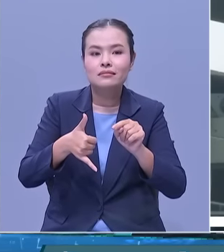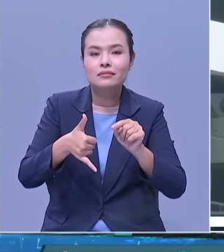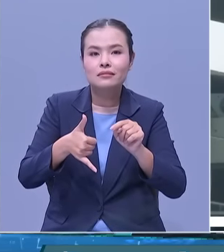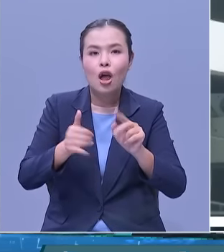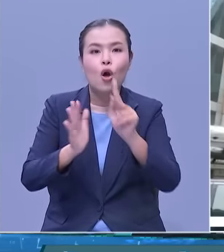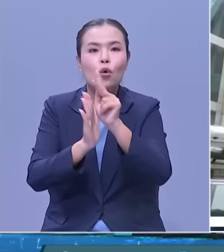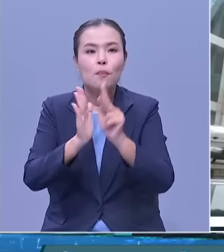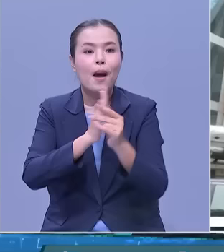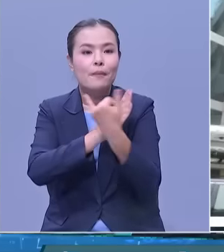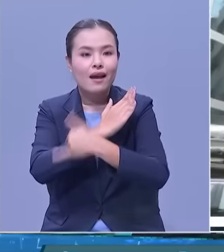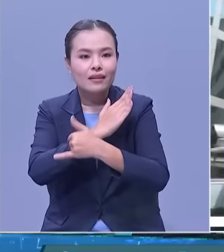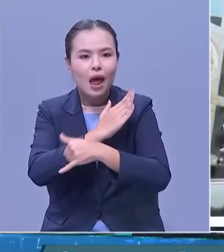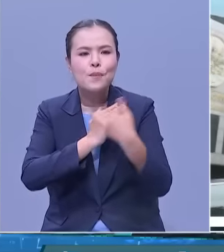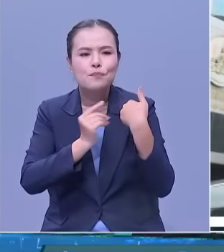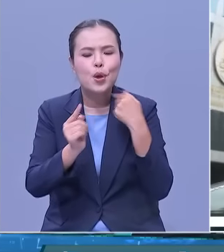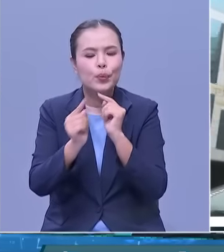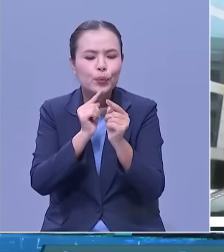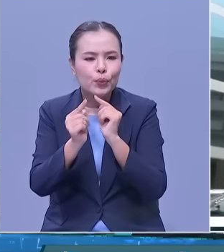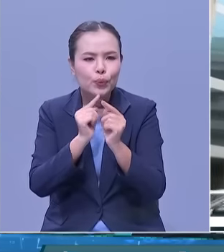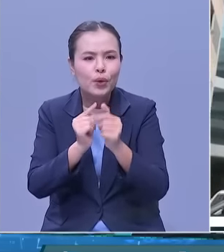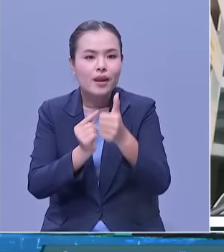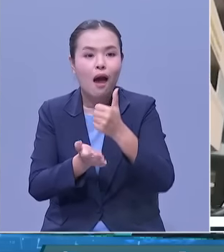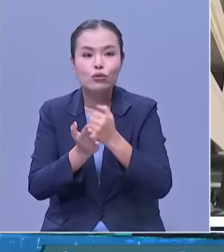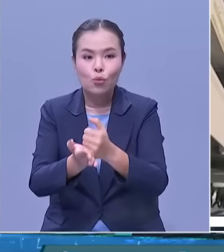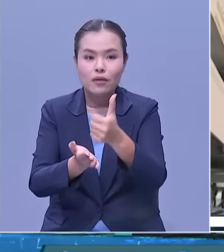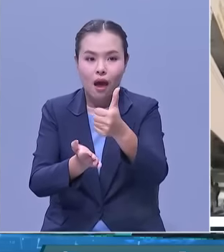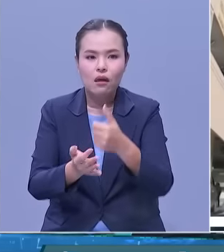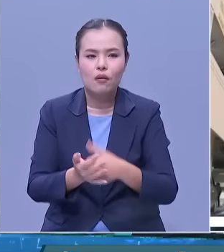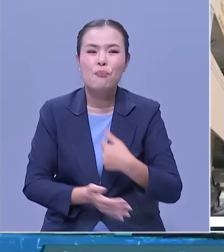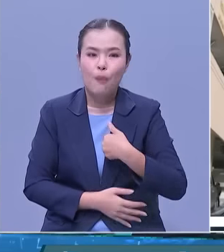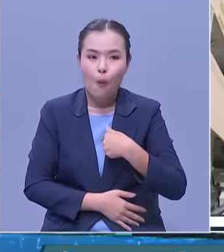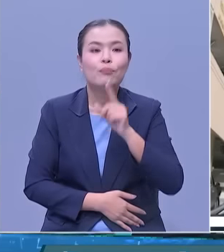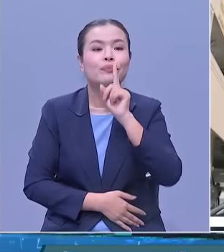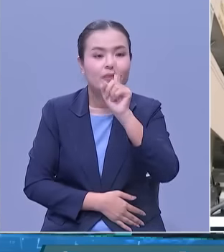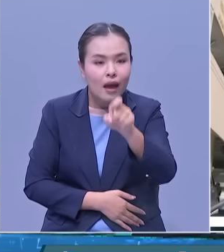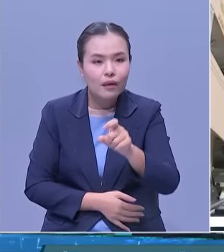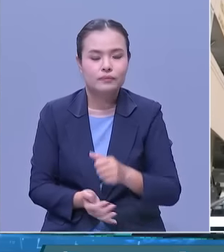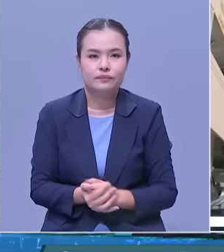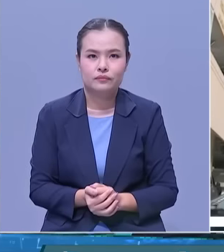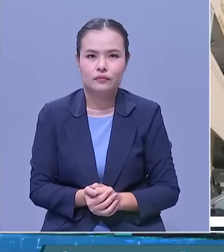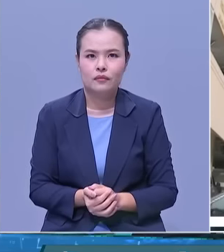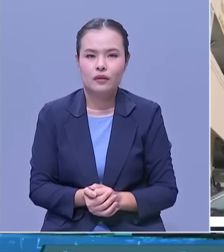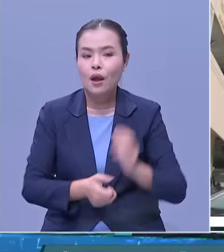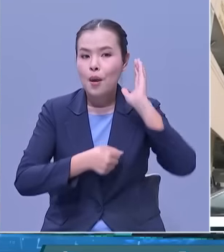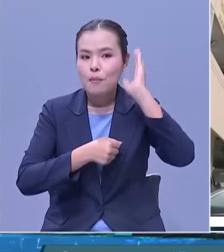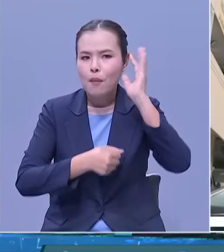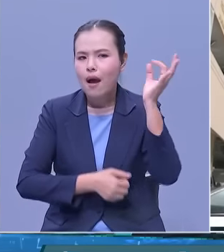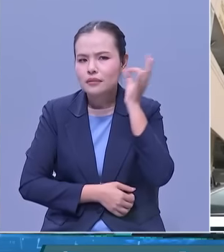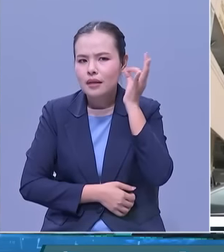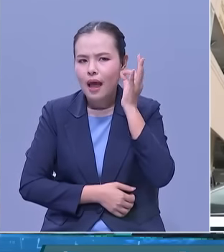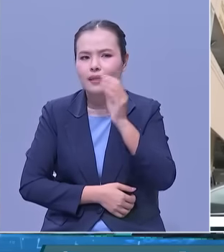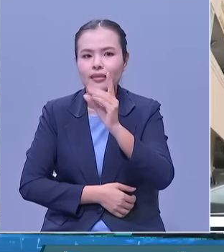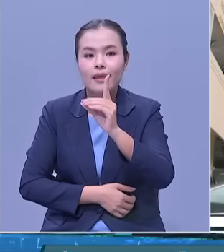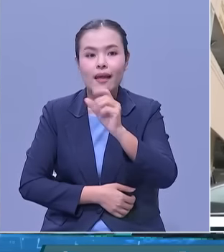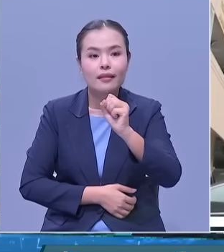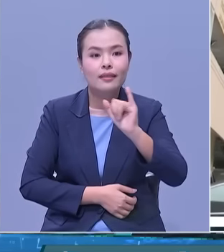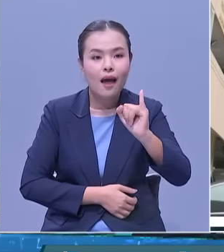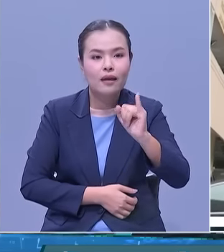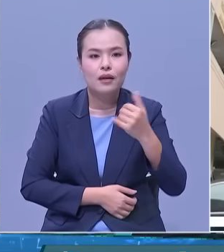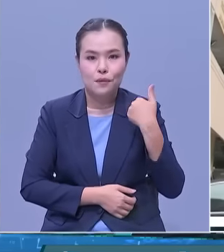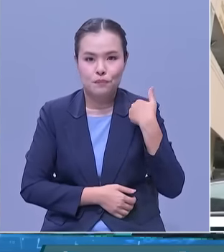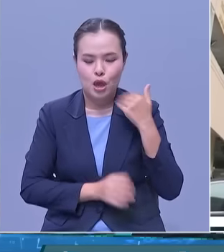เมืองนอกเขามีการต่อรองอย่างเงี้ยนึกออกไห ม อันนี้ผมถามคำว่าผมฟังโฆษกที่ไหนพูดเมื่อวานว่ามี